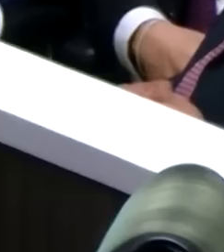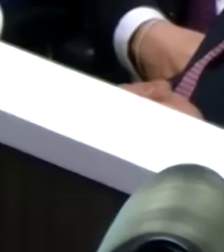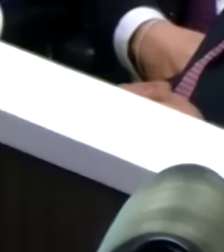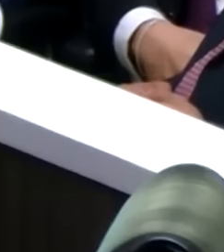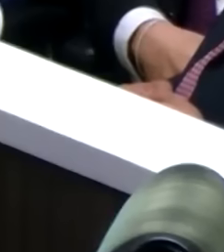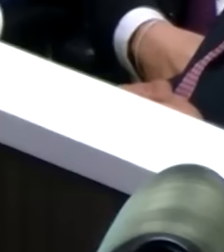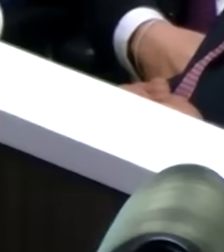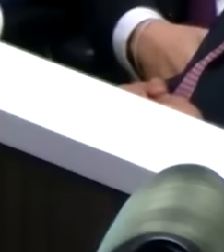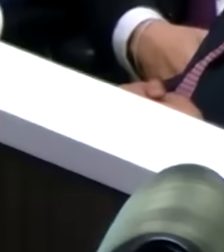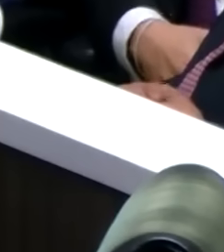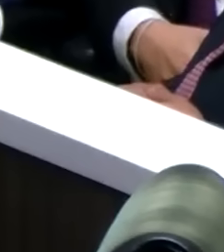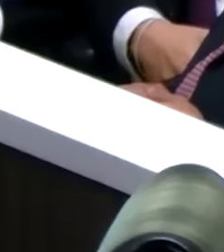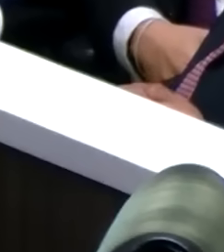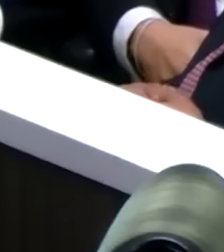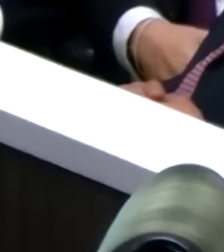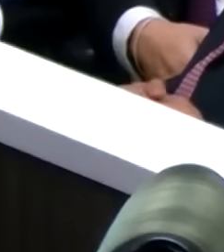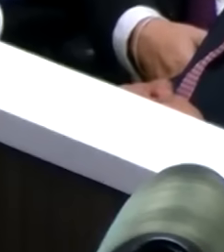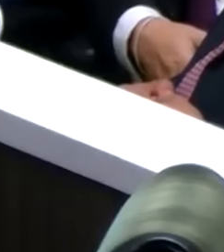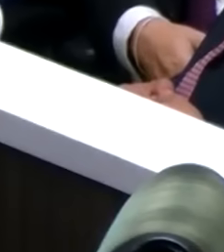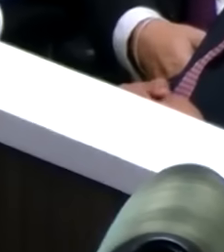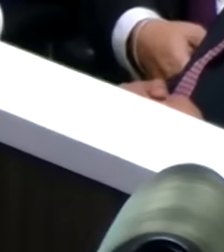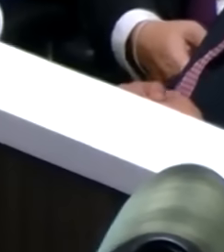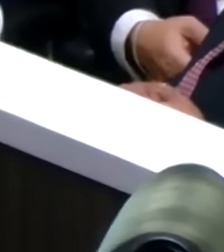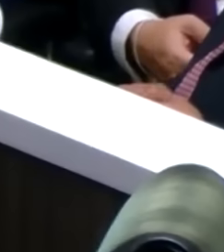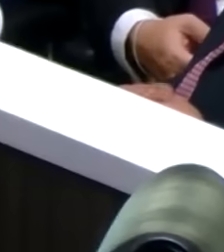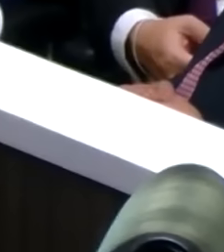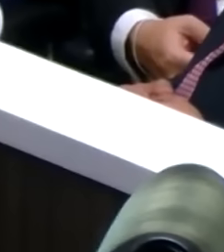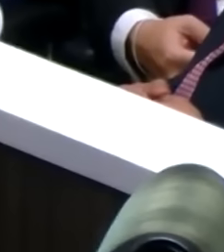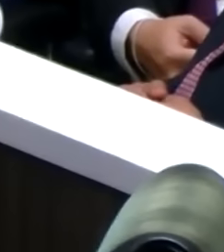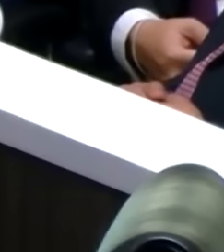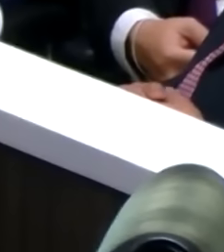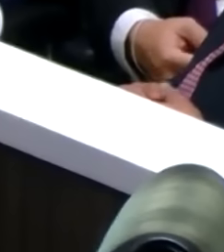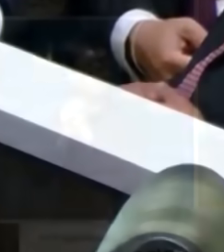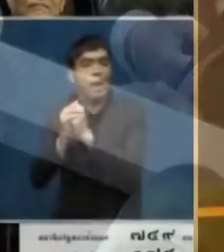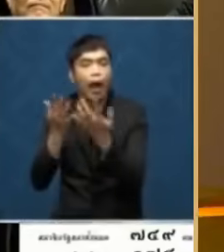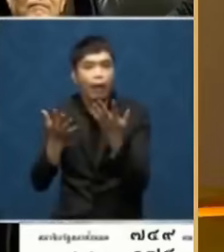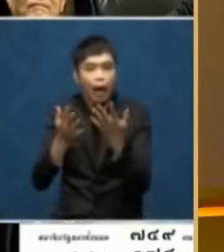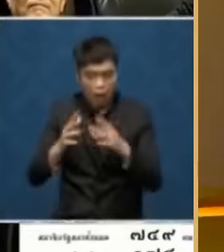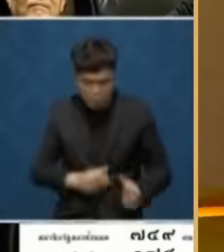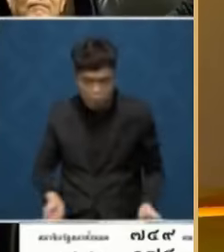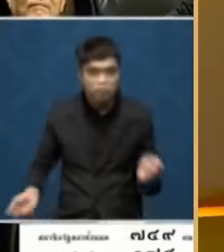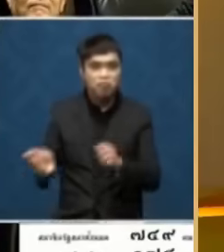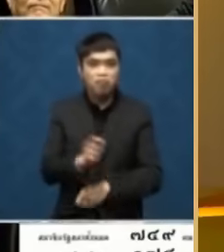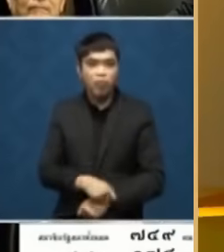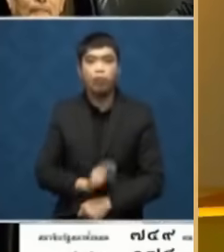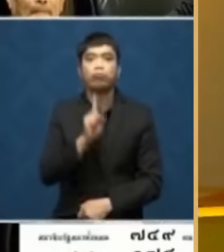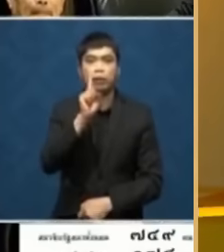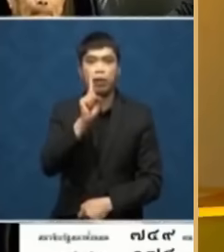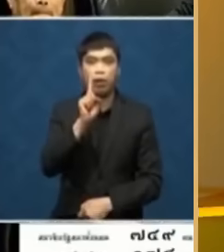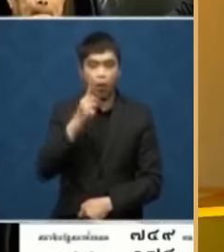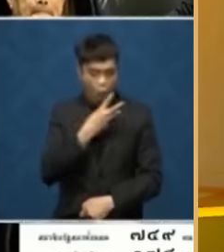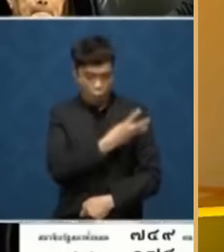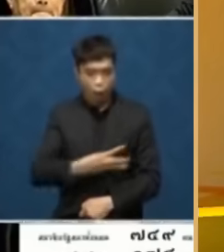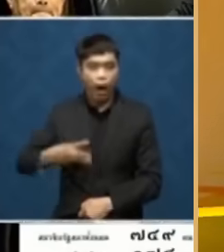เพราะ 14ล้านมันไม่ถึง 20%ของคนครับประเทศมันไม่ใช่เสียงชี้ขาดคนชาดาอภิปรายอย่าง